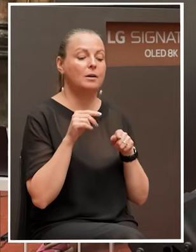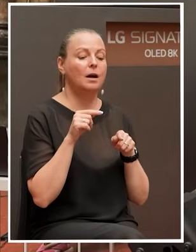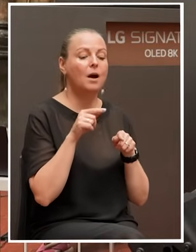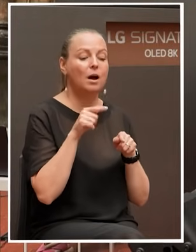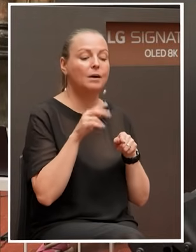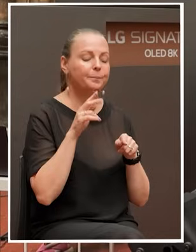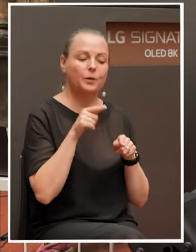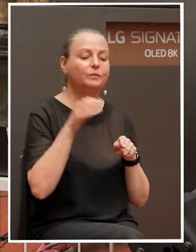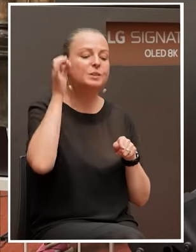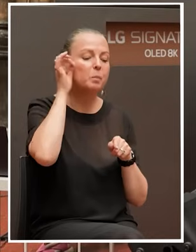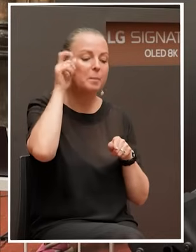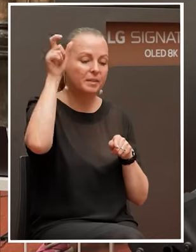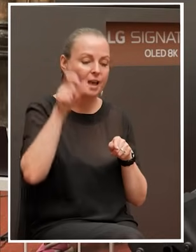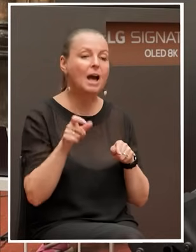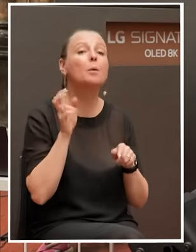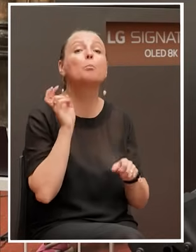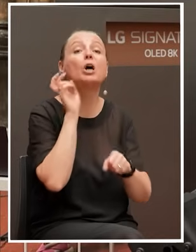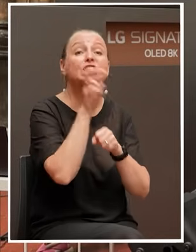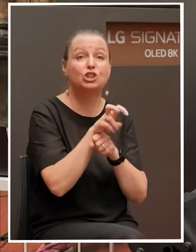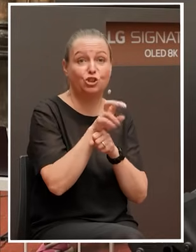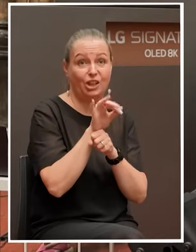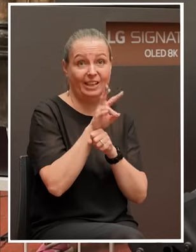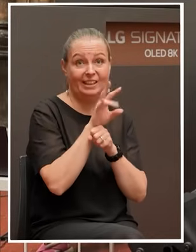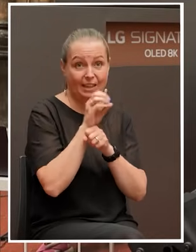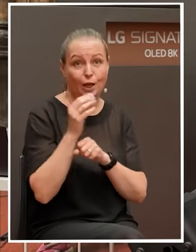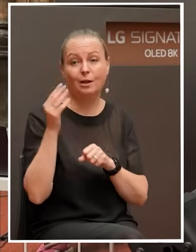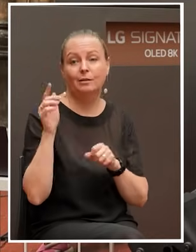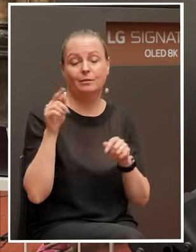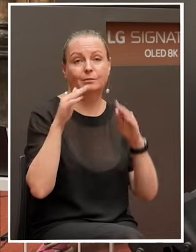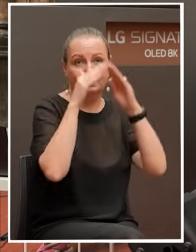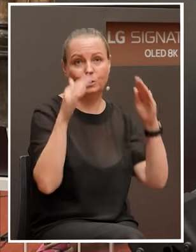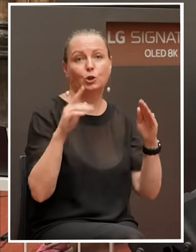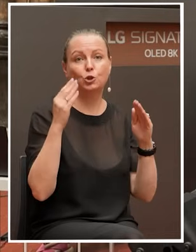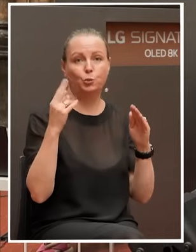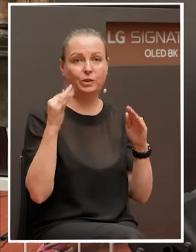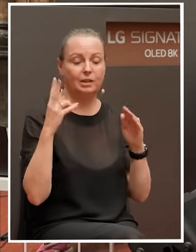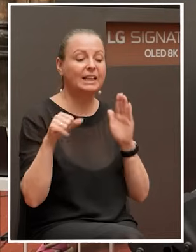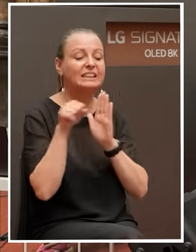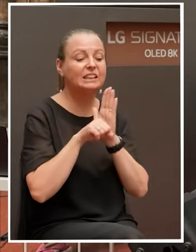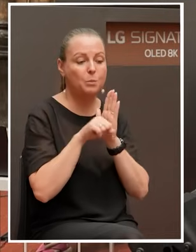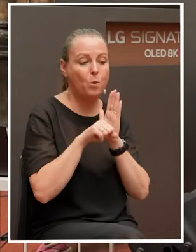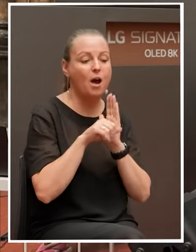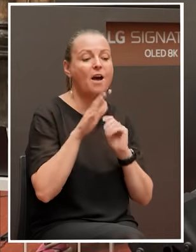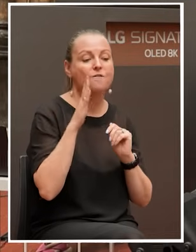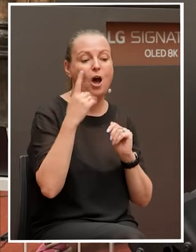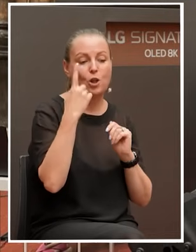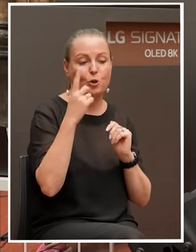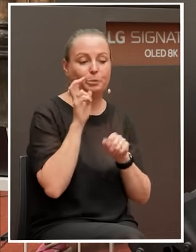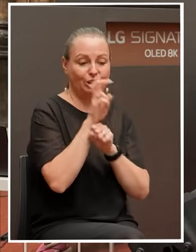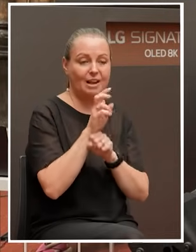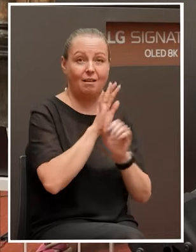он как раз вспоминает посещение Щукина. Это зимой в одной из посещений галереи западноевропейской